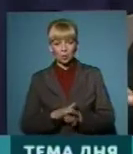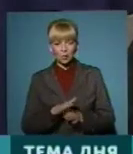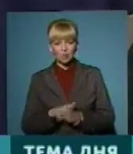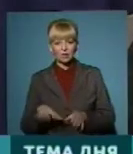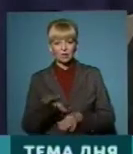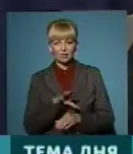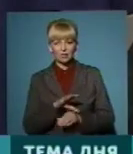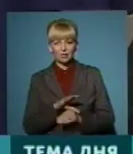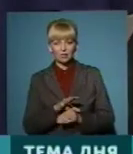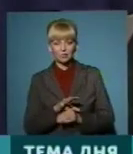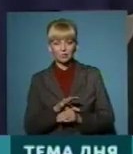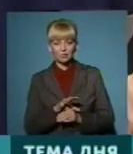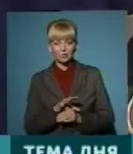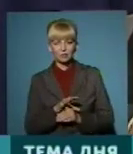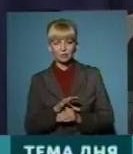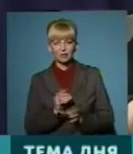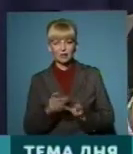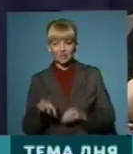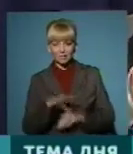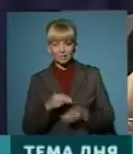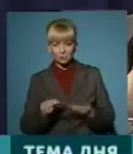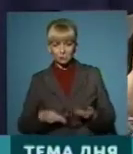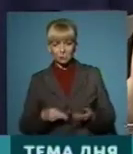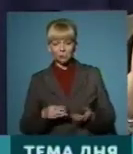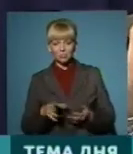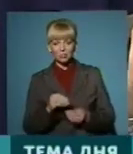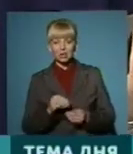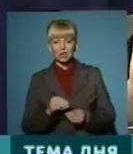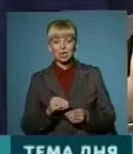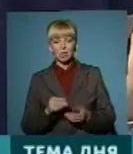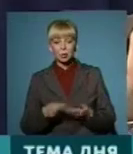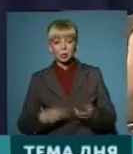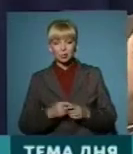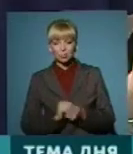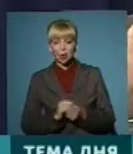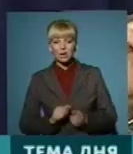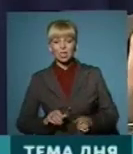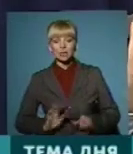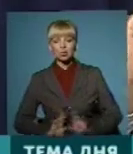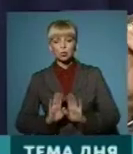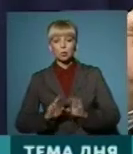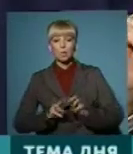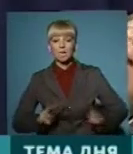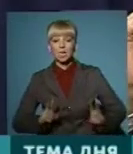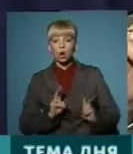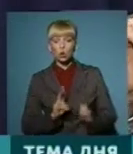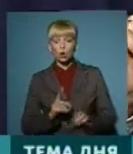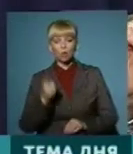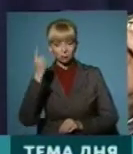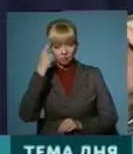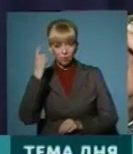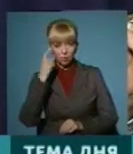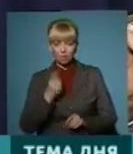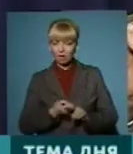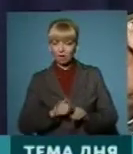міністерства підписували, до речі, не всі, підписували заступники міністрів ці бумажки. Тобто, не хто з мозгами, ті